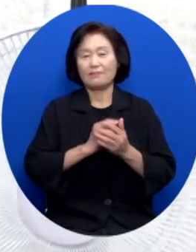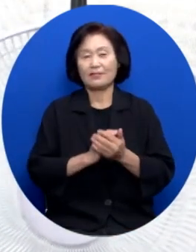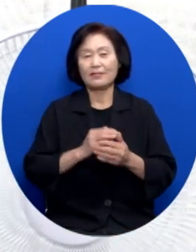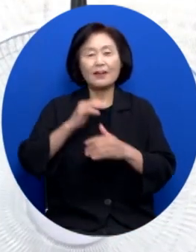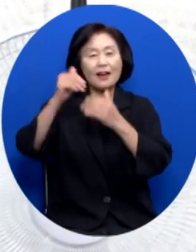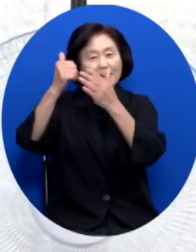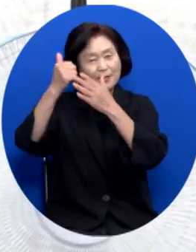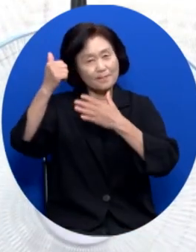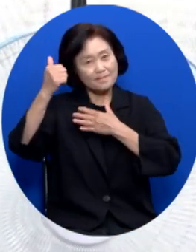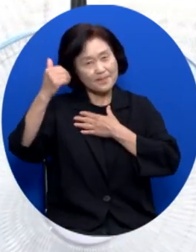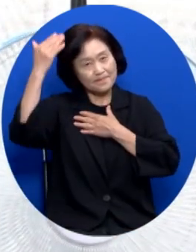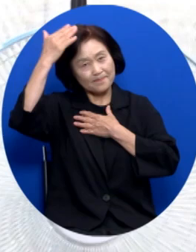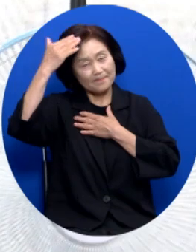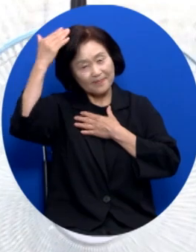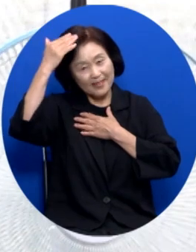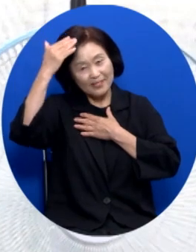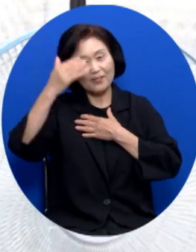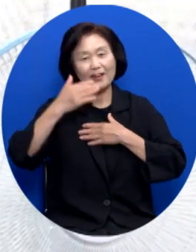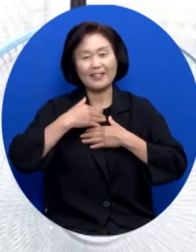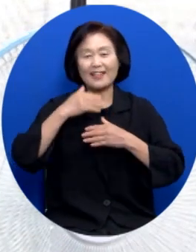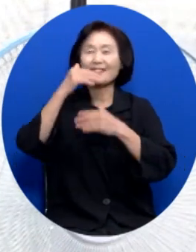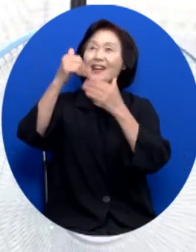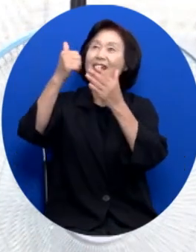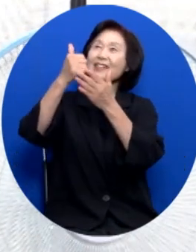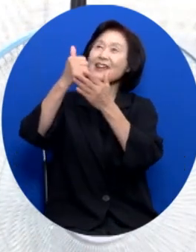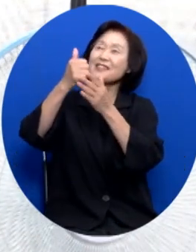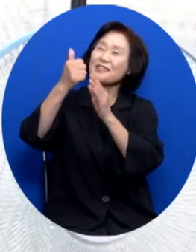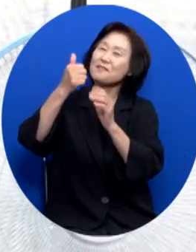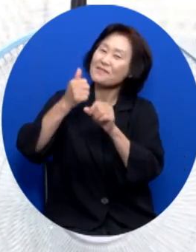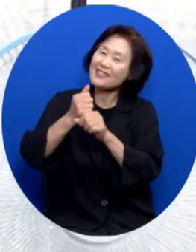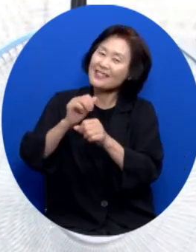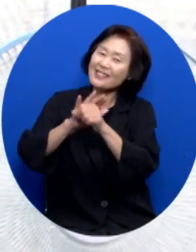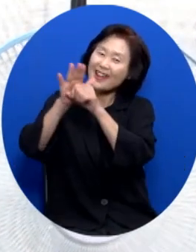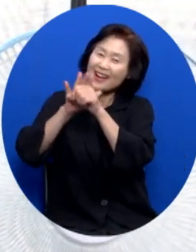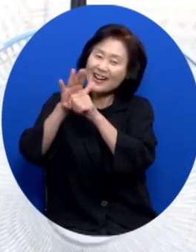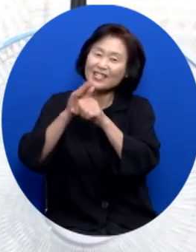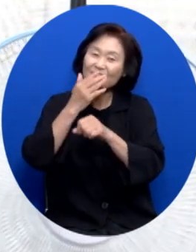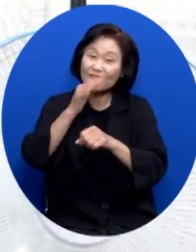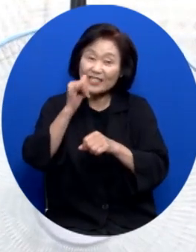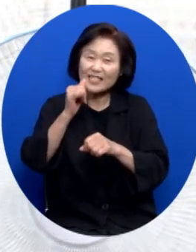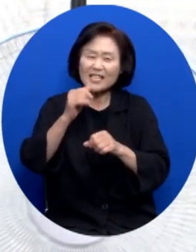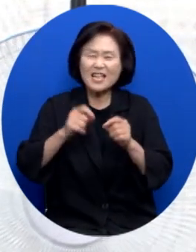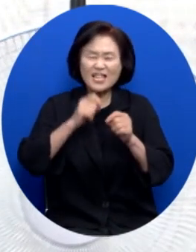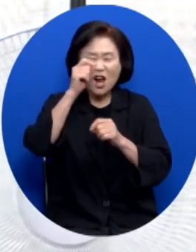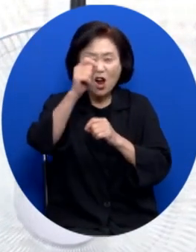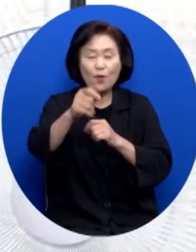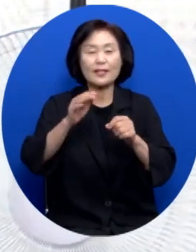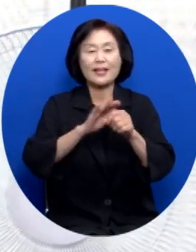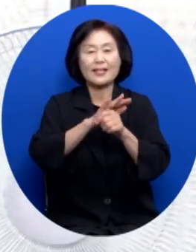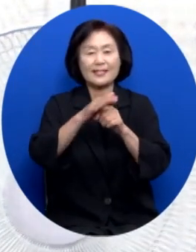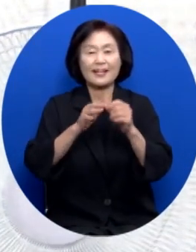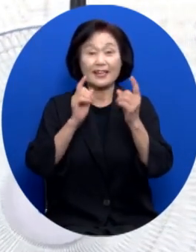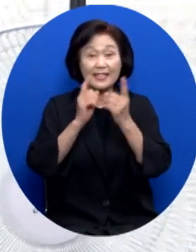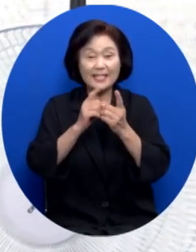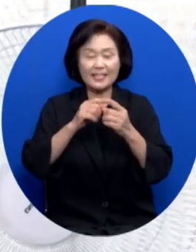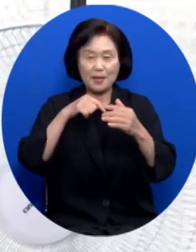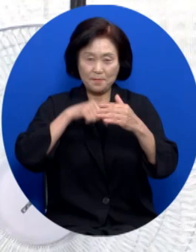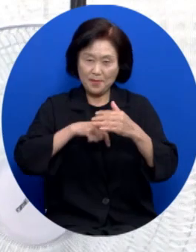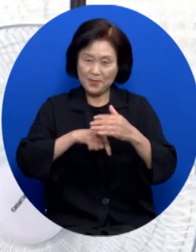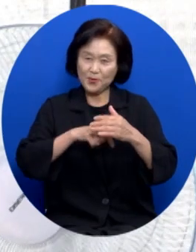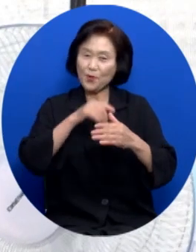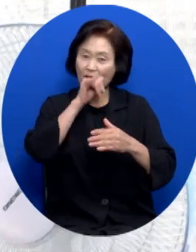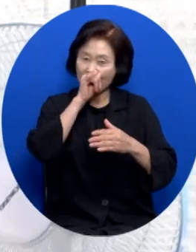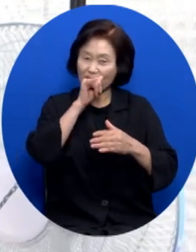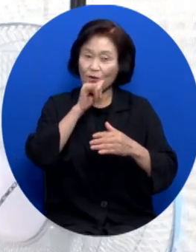하나님이 나를 사랑하시고 나는 하나님을 사랑할 수 있는 영원한 사랑의 대상이 우리 가슴 속에 있는